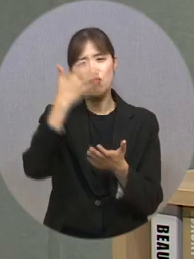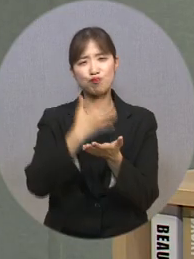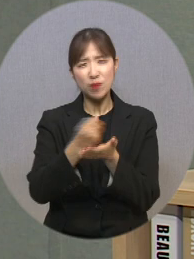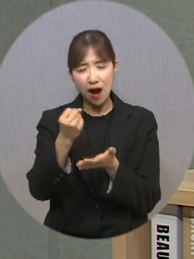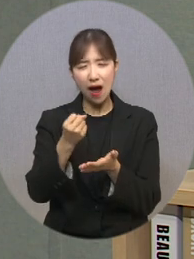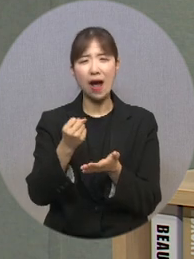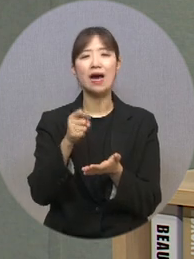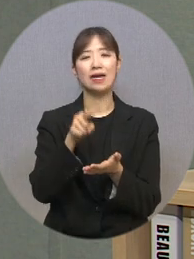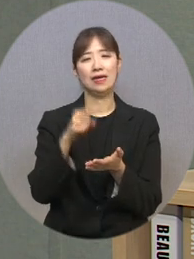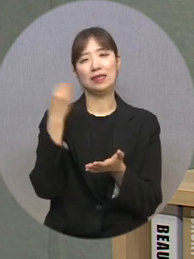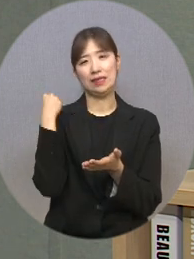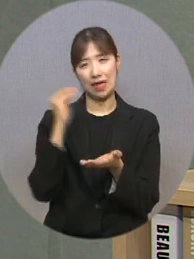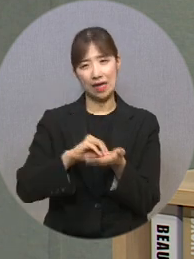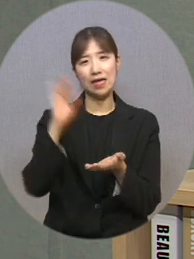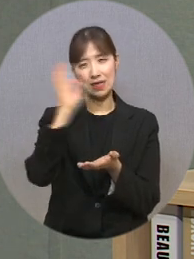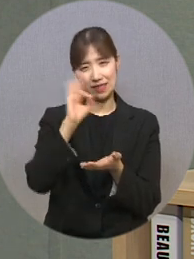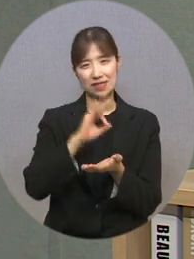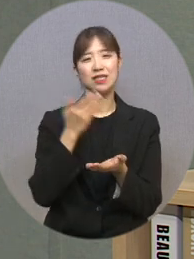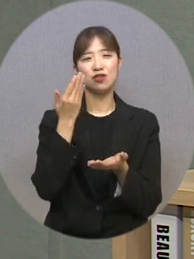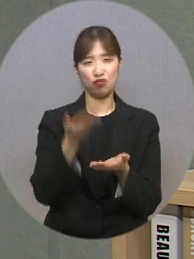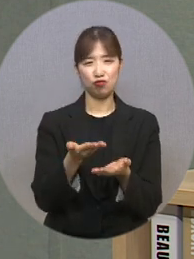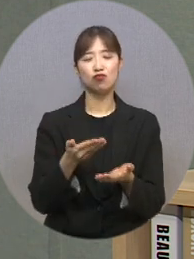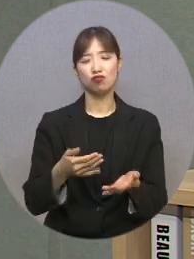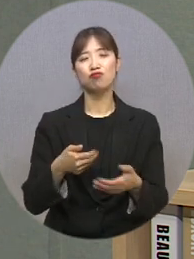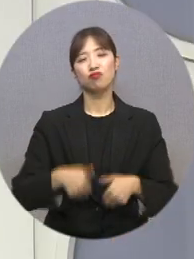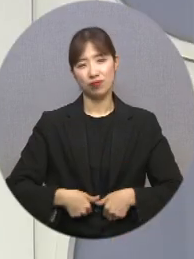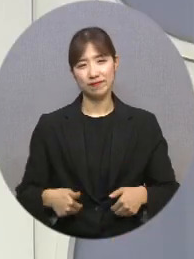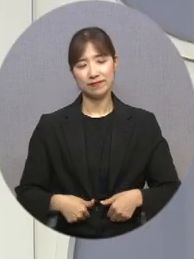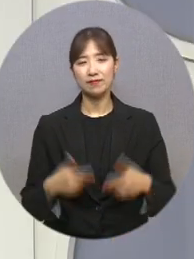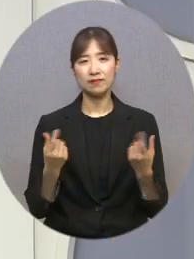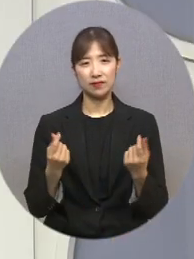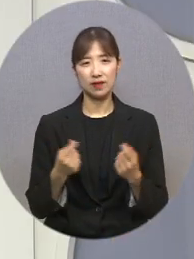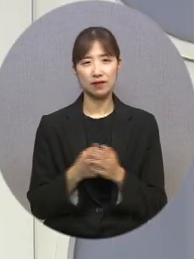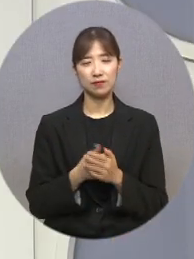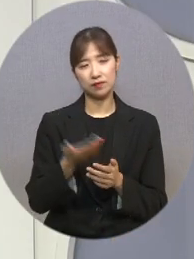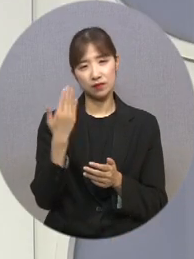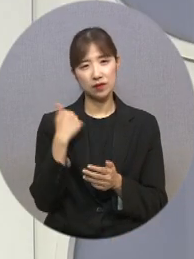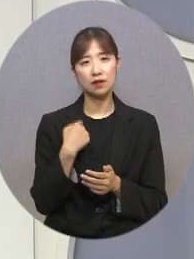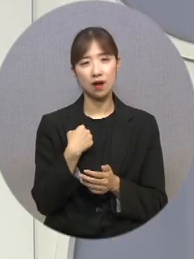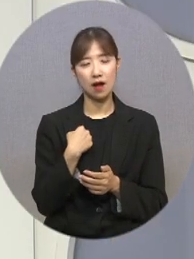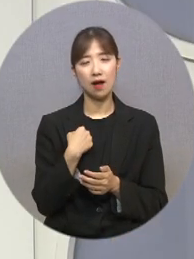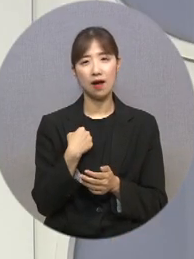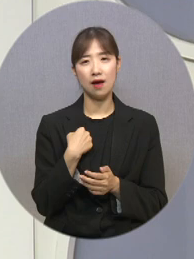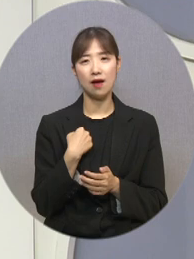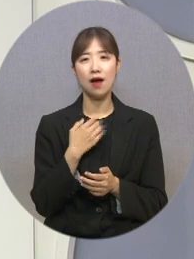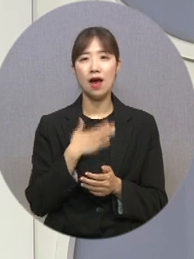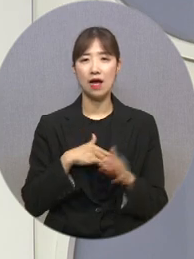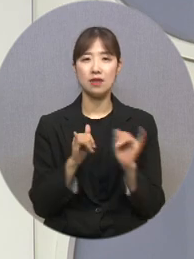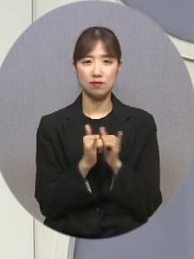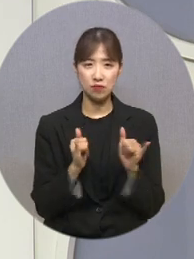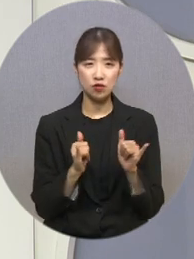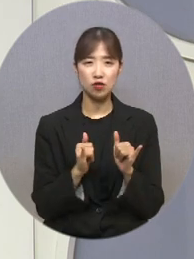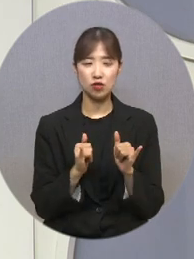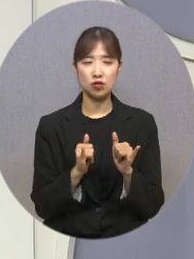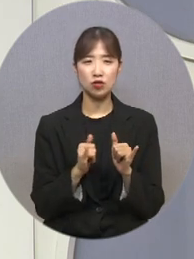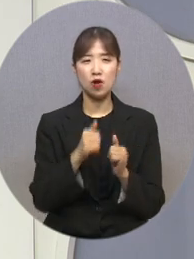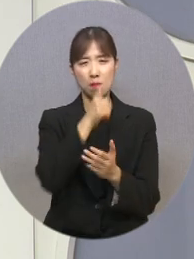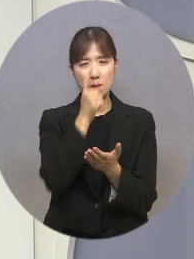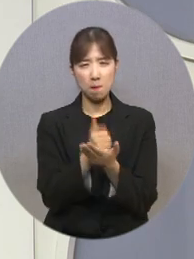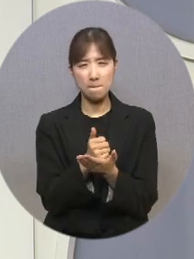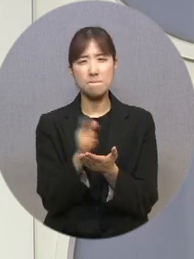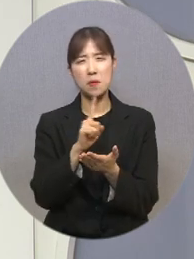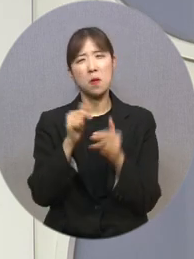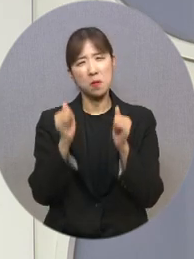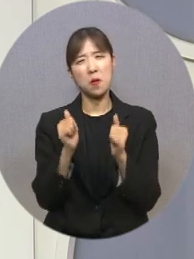꿈을 찾아주는 게 검사가 아닌가 이런 생각을 했습니다. 그래서 전에 제가 한번 그 내가 아는 분이 어떤 법률적인